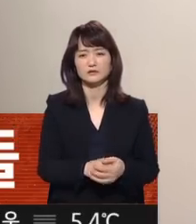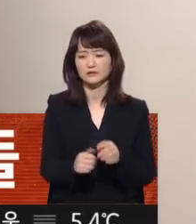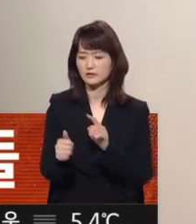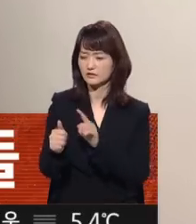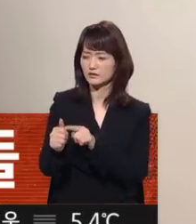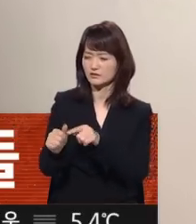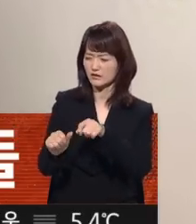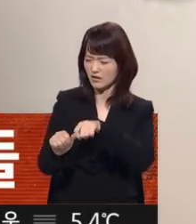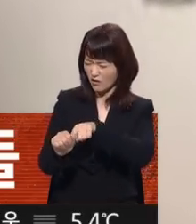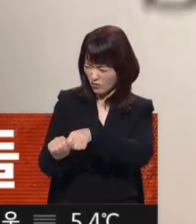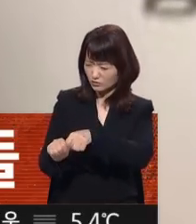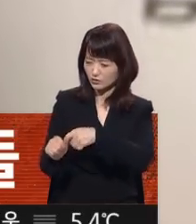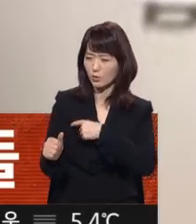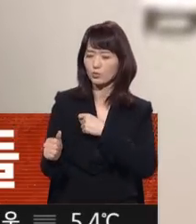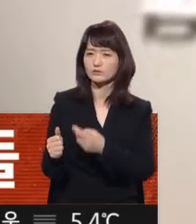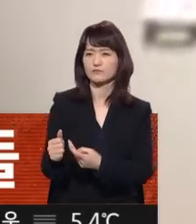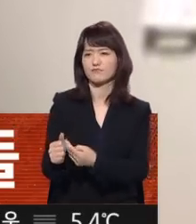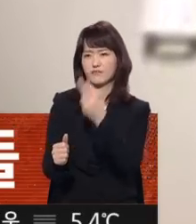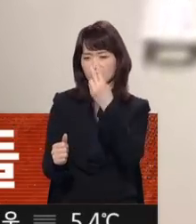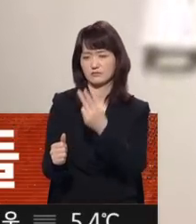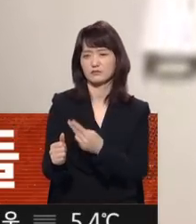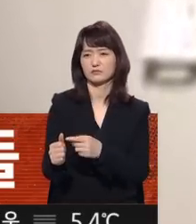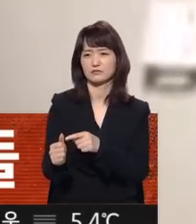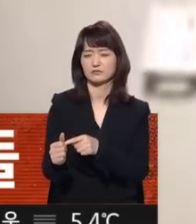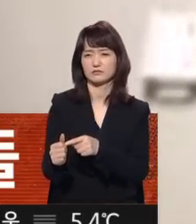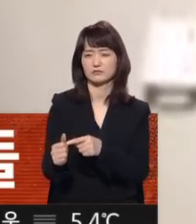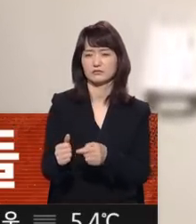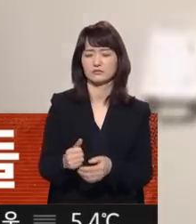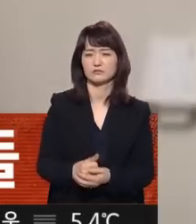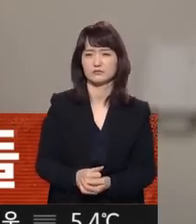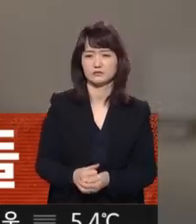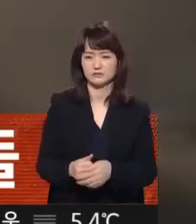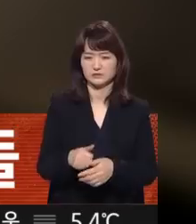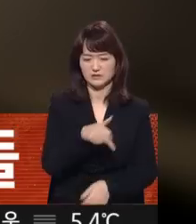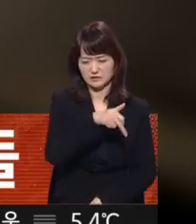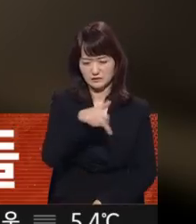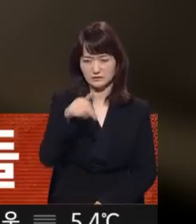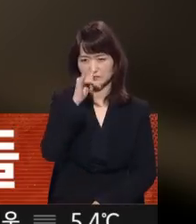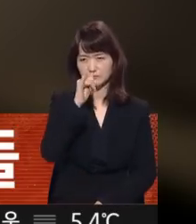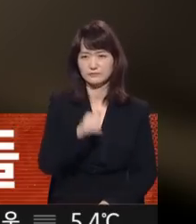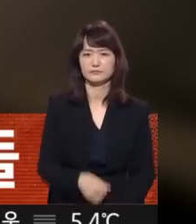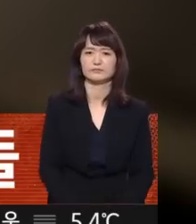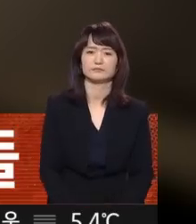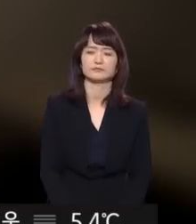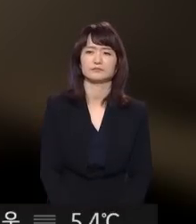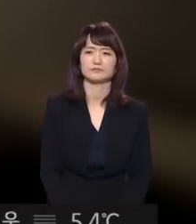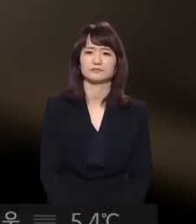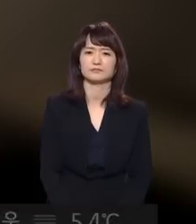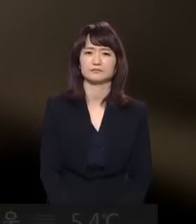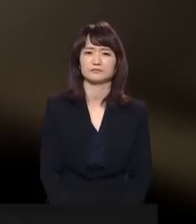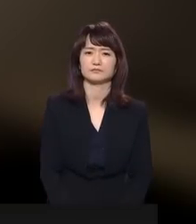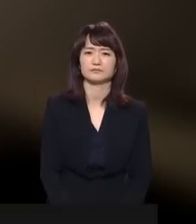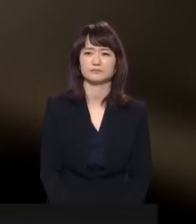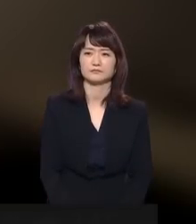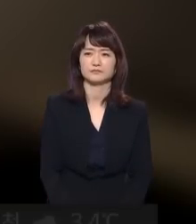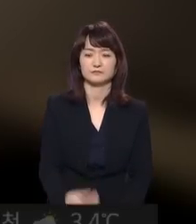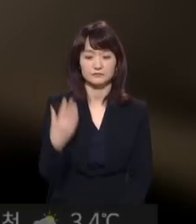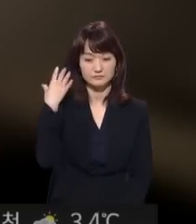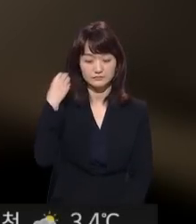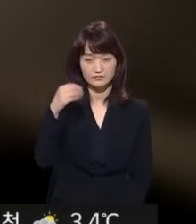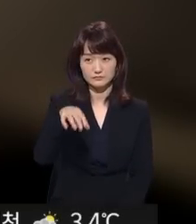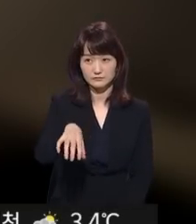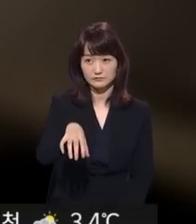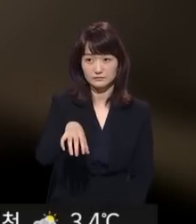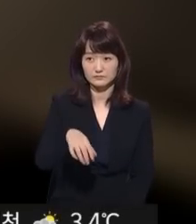그러고 있습니다 저걸 보면서 저 상황 자체가 크게이 직접적으로 모텔에서 동급생을